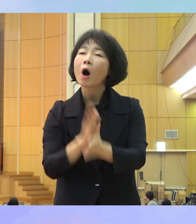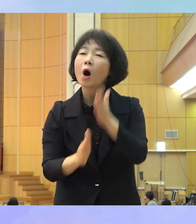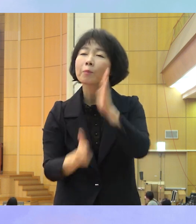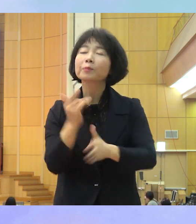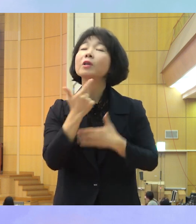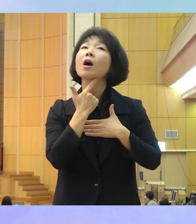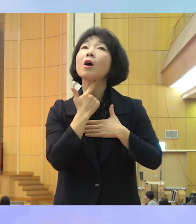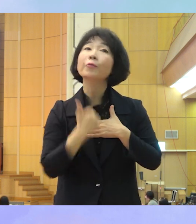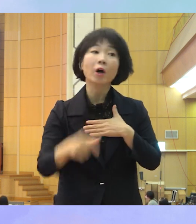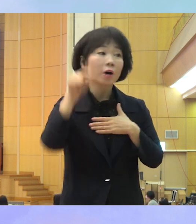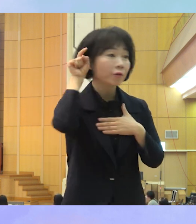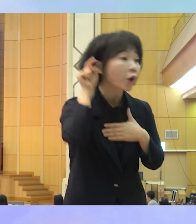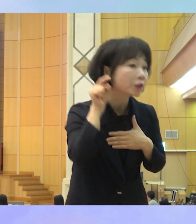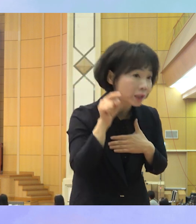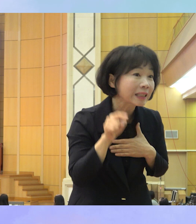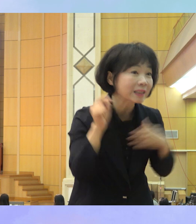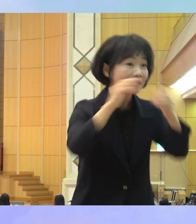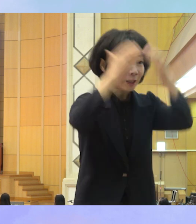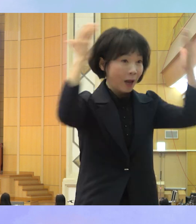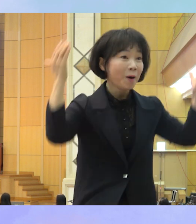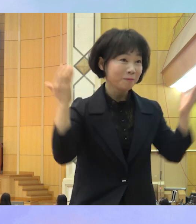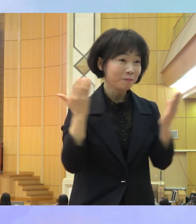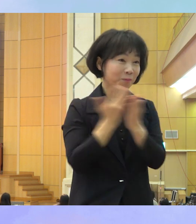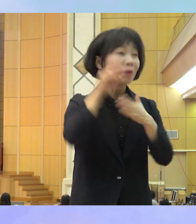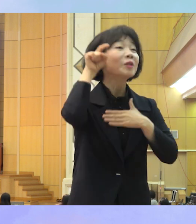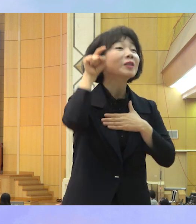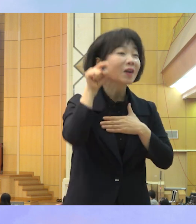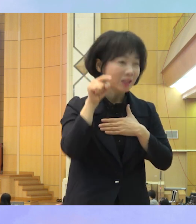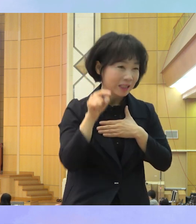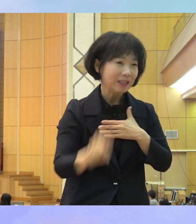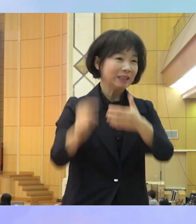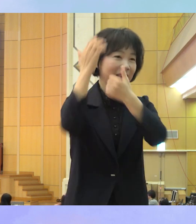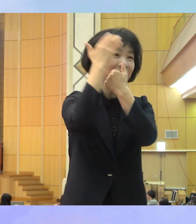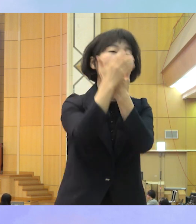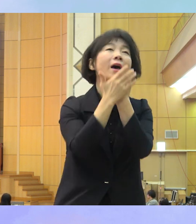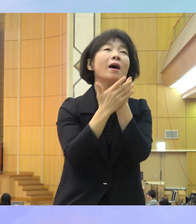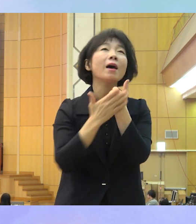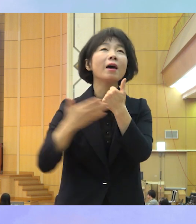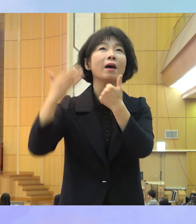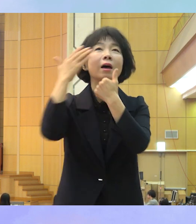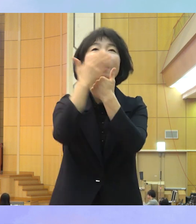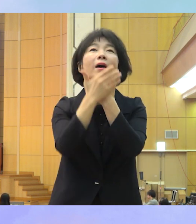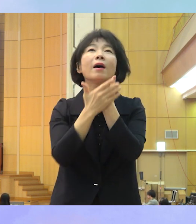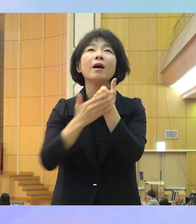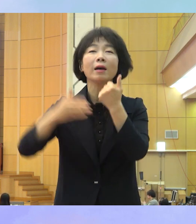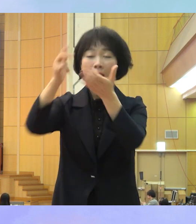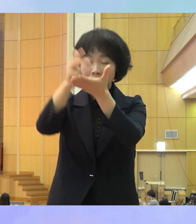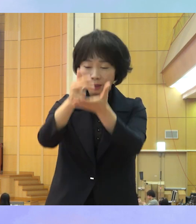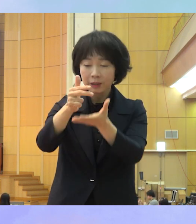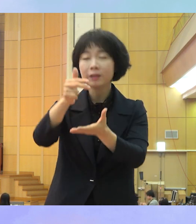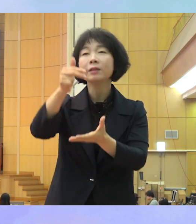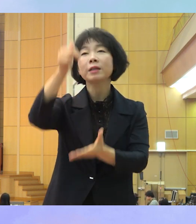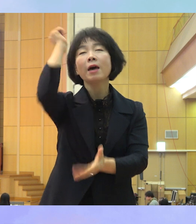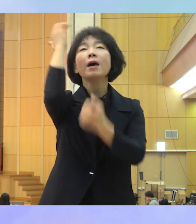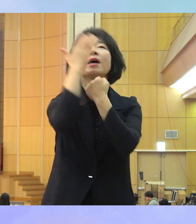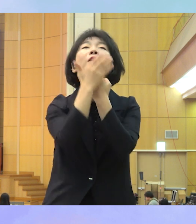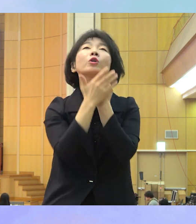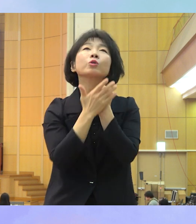하나도 없었던 것을, 모든 것이 은혜,